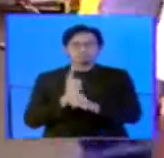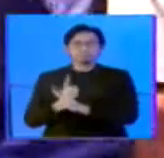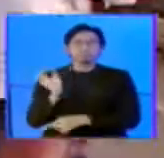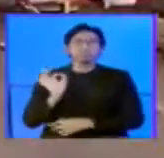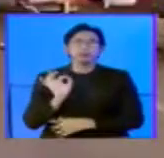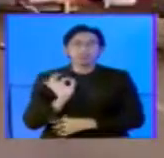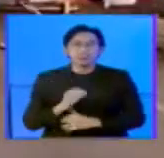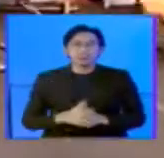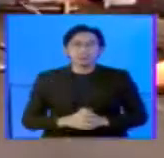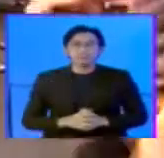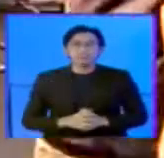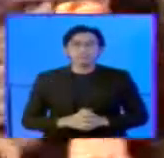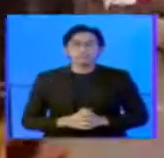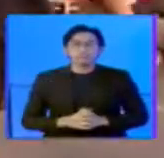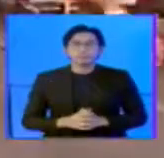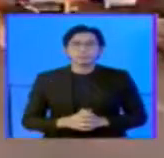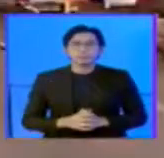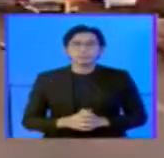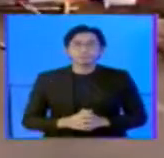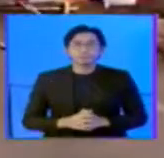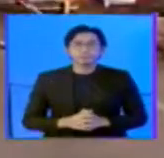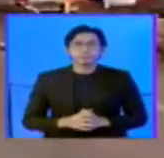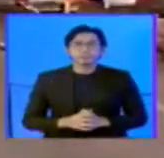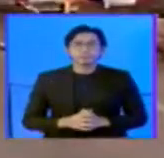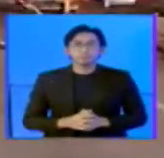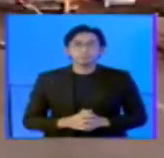Jakarta Bunga Ayu berani Paung eyes melaporkan Saul